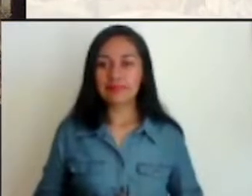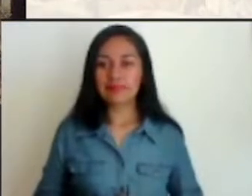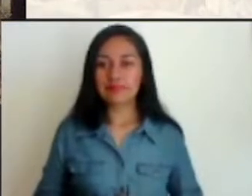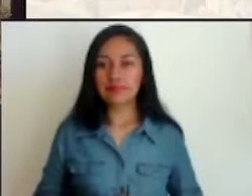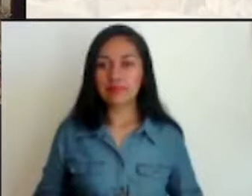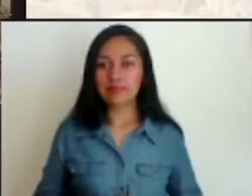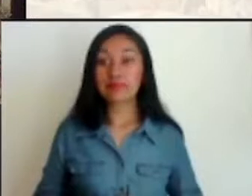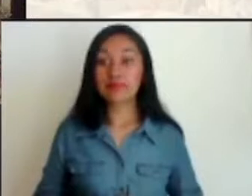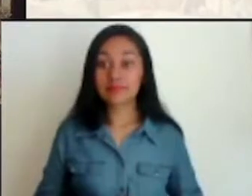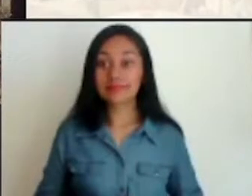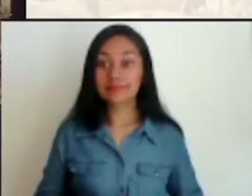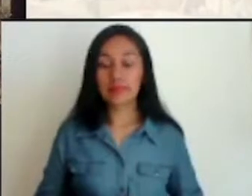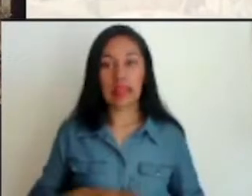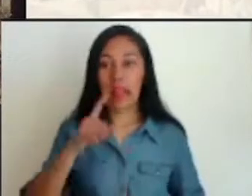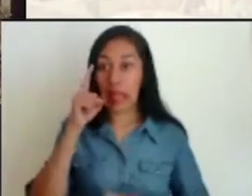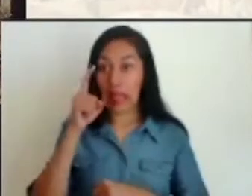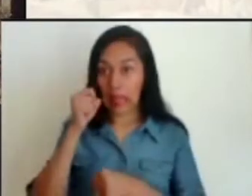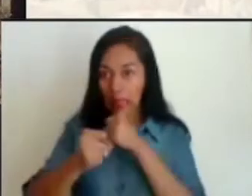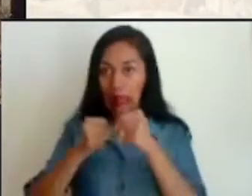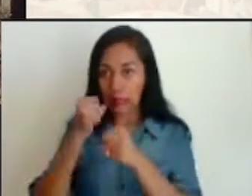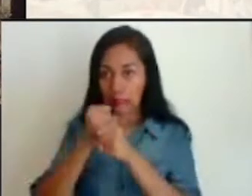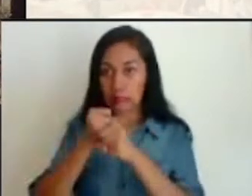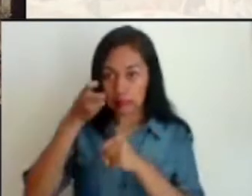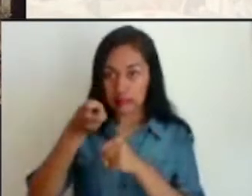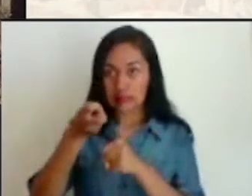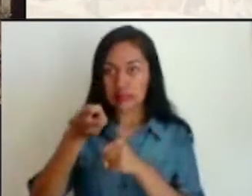Se reportarono in ese anno 46.000 decessi